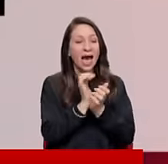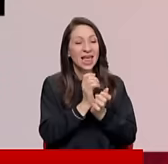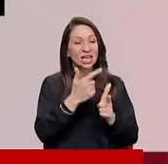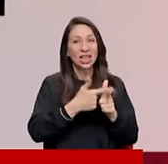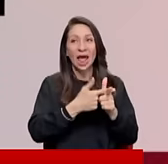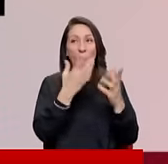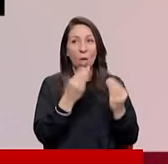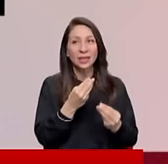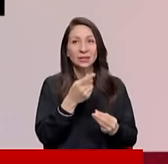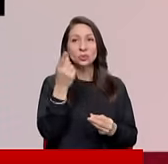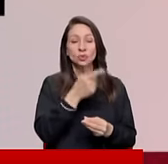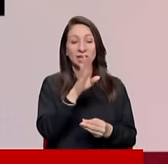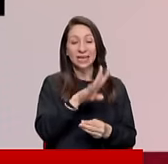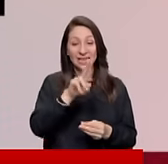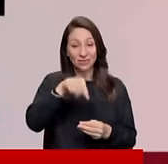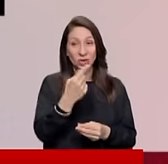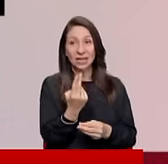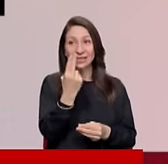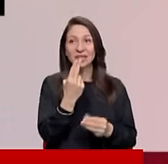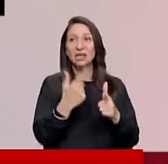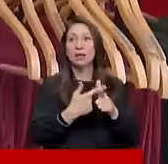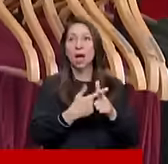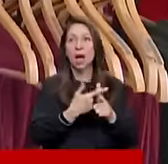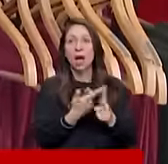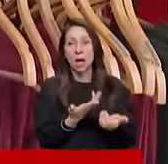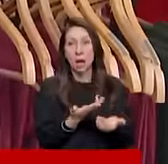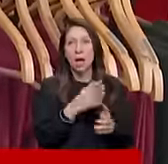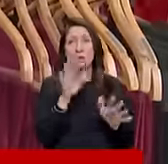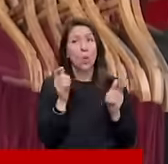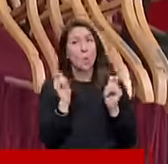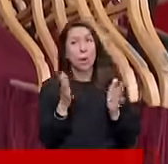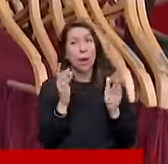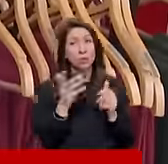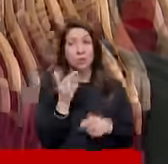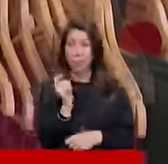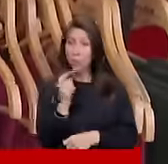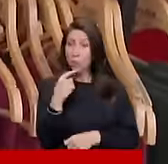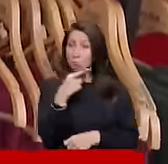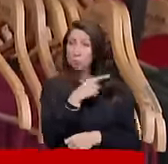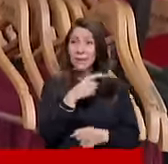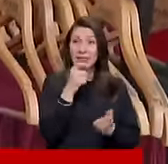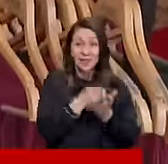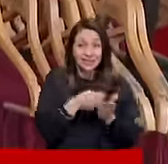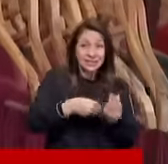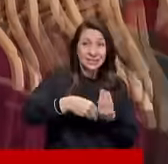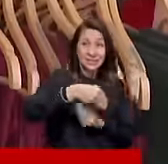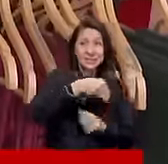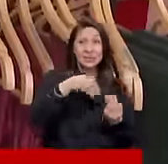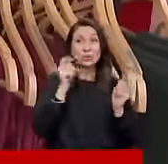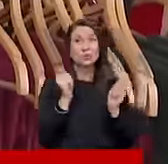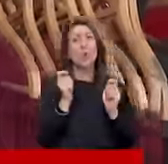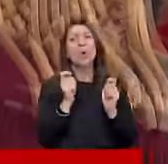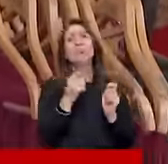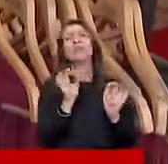kiracı olanlarınsa %47,7'si kiracı. Her şey o kadar pahalı ki çok zorlanıyoruz. Nakitle idare edebilmek